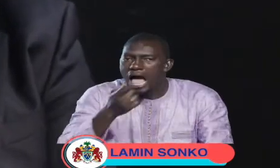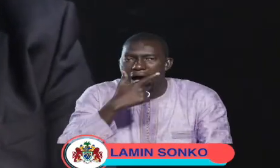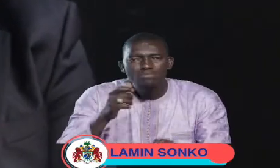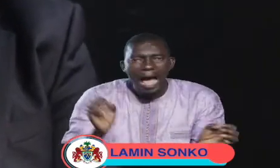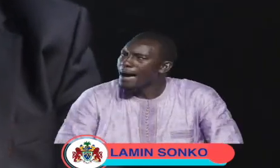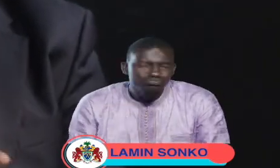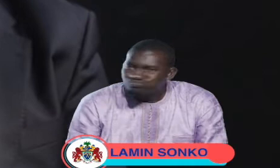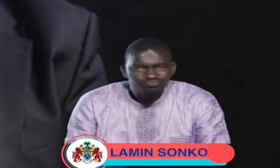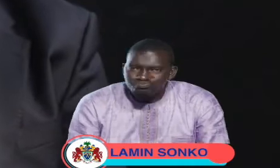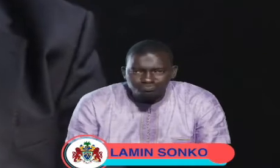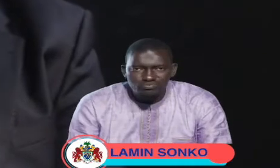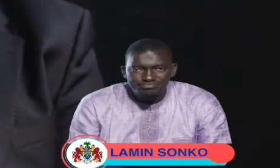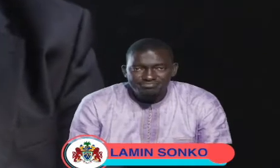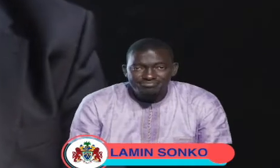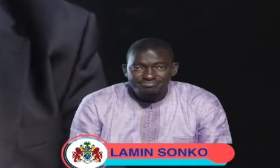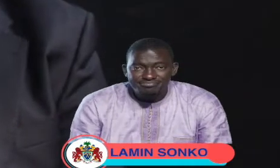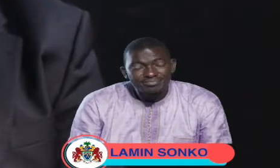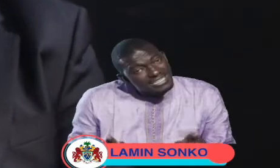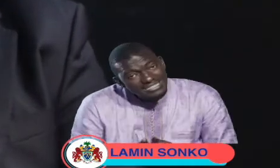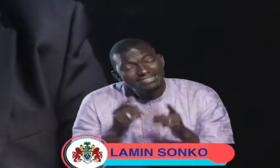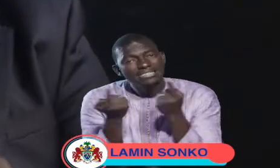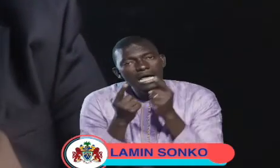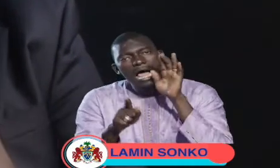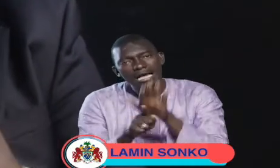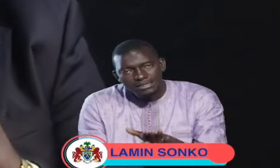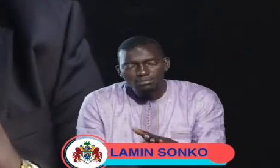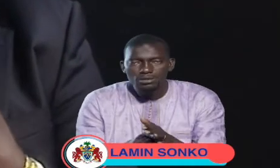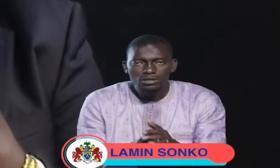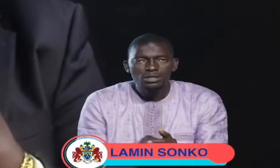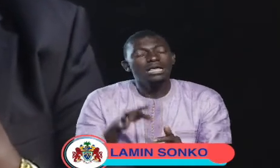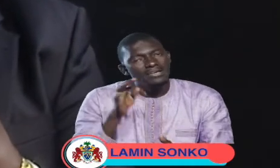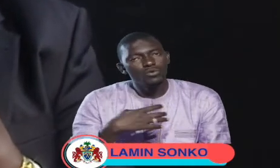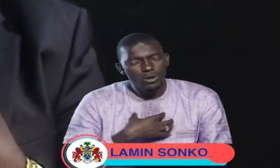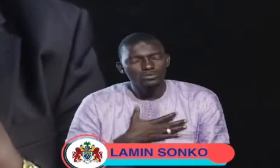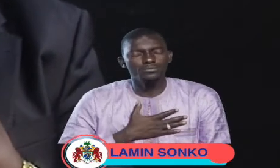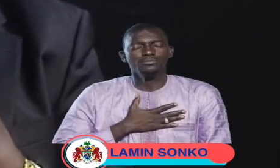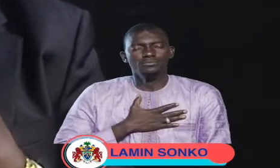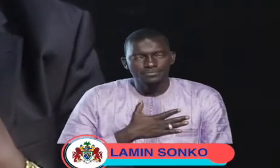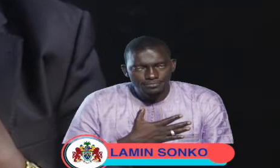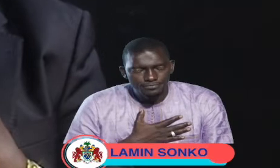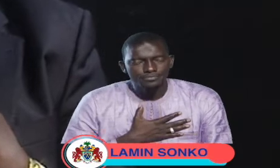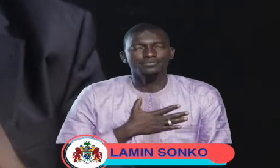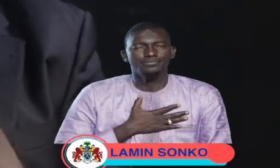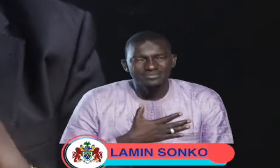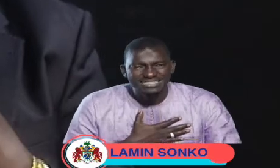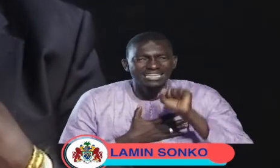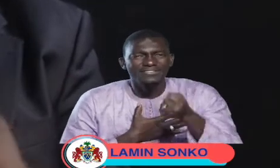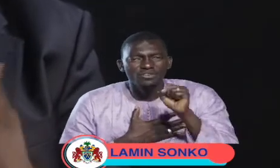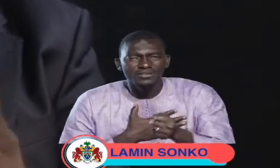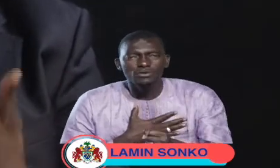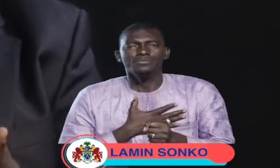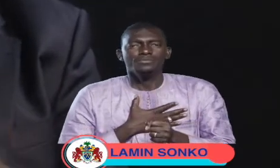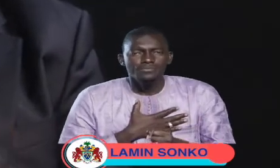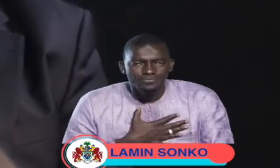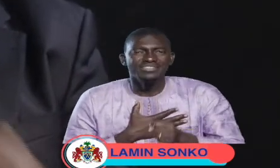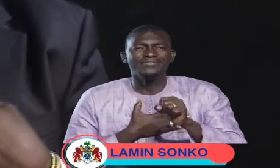ñu ko faj façon yo xamné ñun lo xamné ñu la sonna comme so wara nox ki mu la mu wara jëf mu am nga